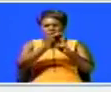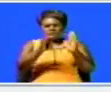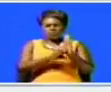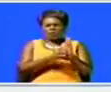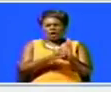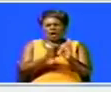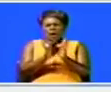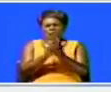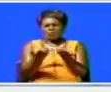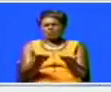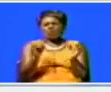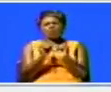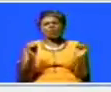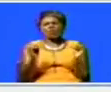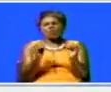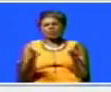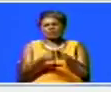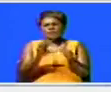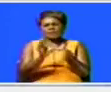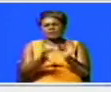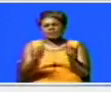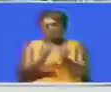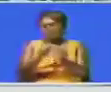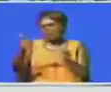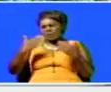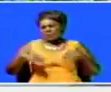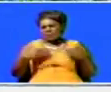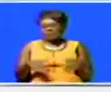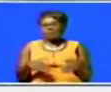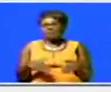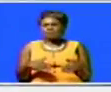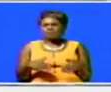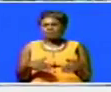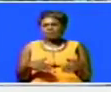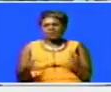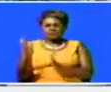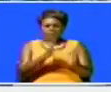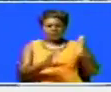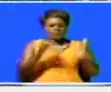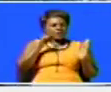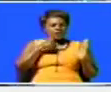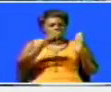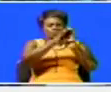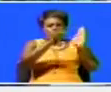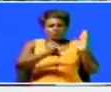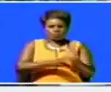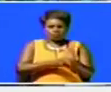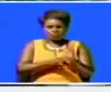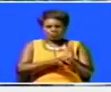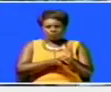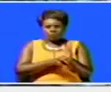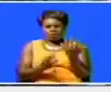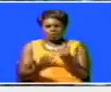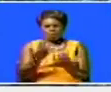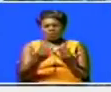nyaraka kama inavyotafsiriwa na watu wengine. Mchakato wa katiba mpya ulipaa kama moshi